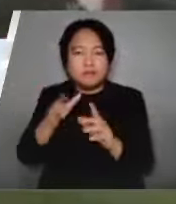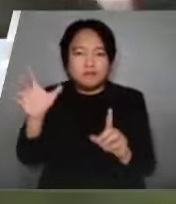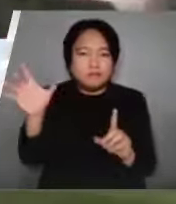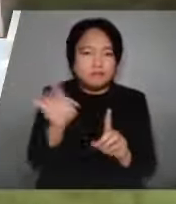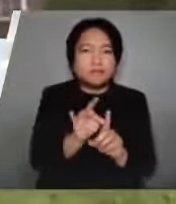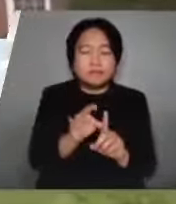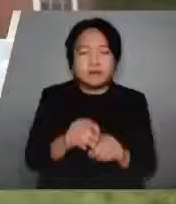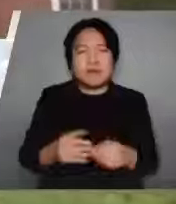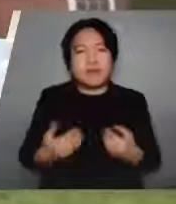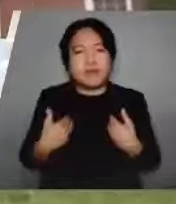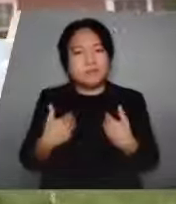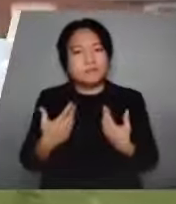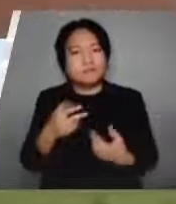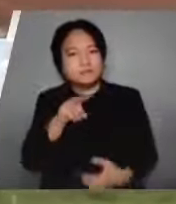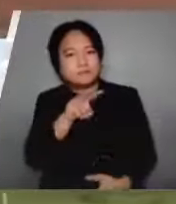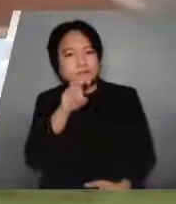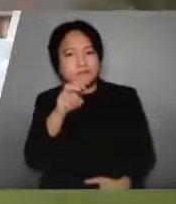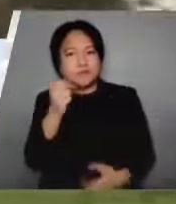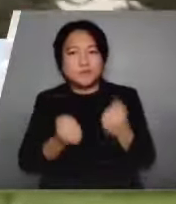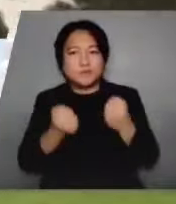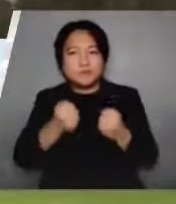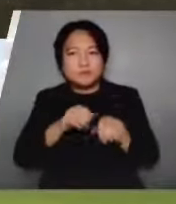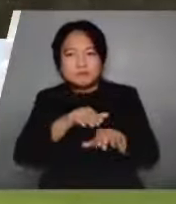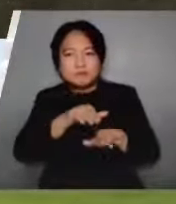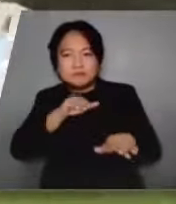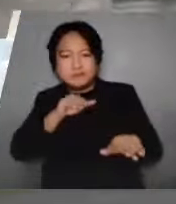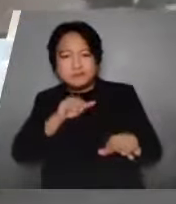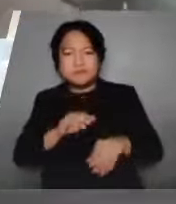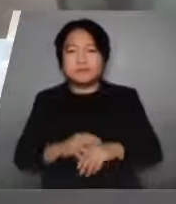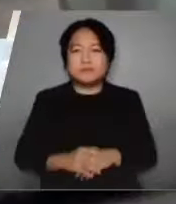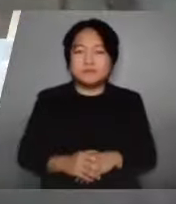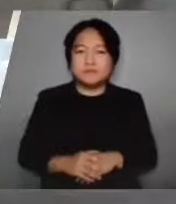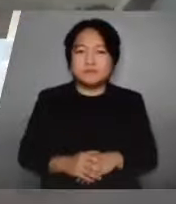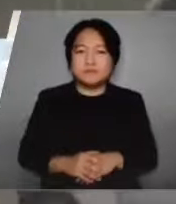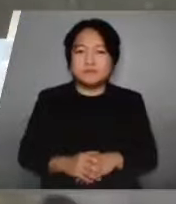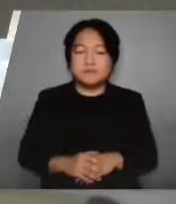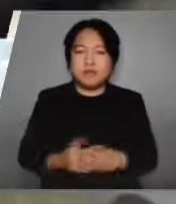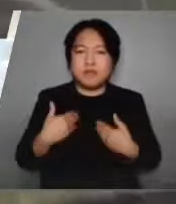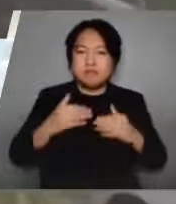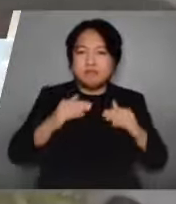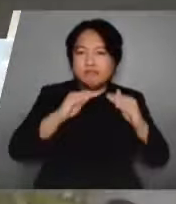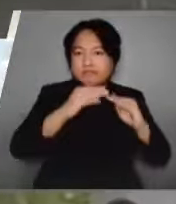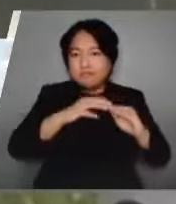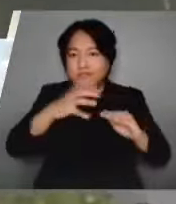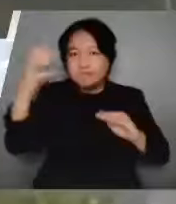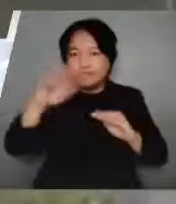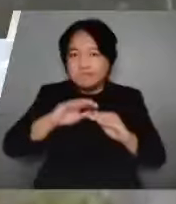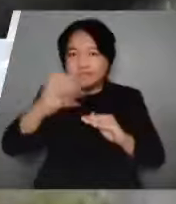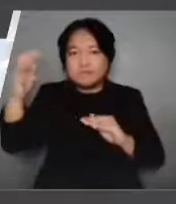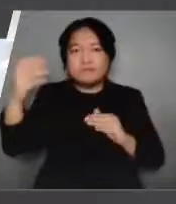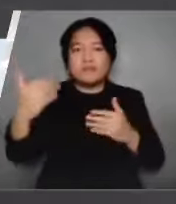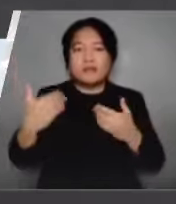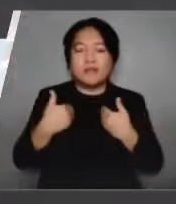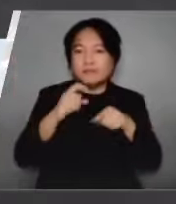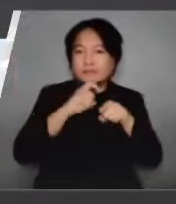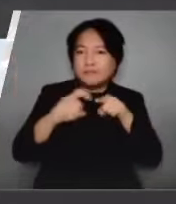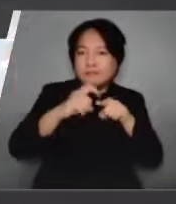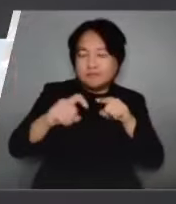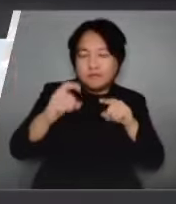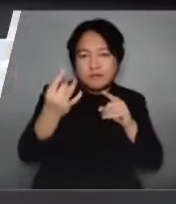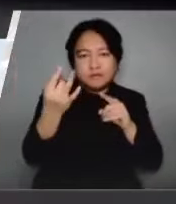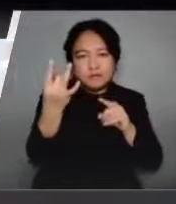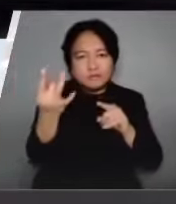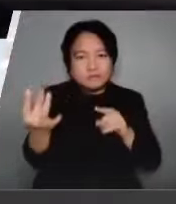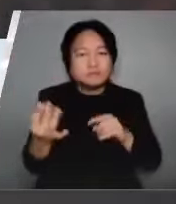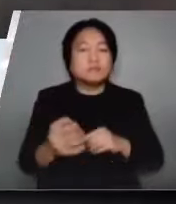mga motorista, maraming debris ang nilipad at may kumislap pang transformer ng kuryente. Batay sa mga